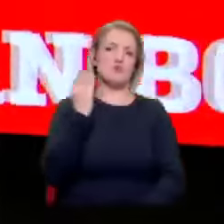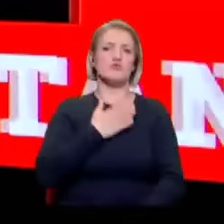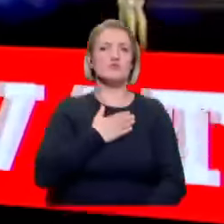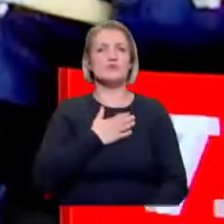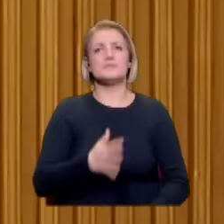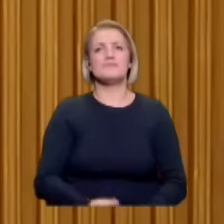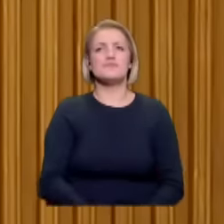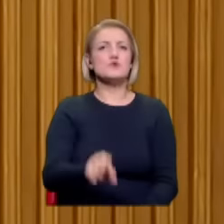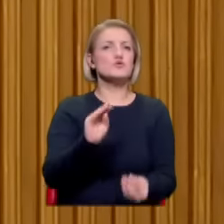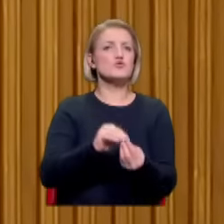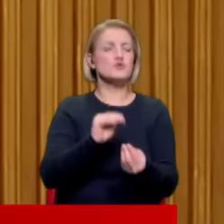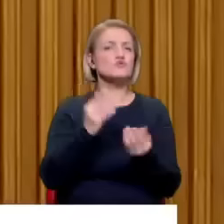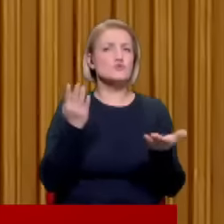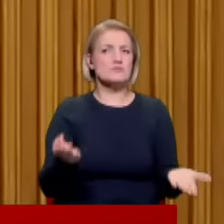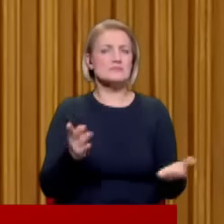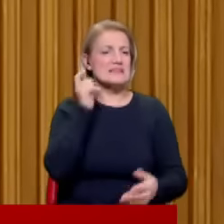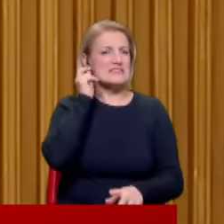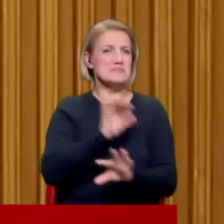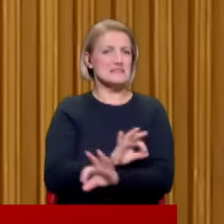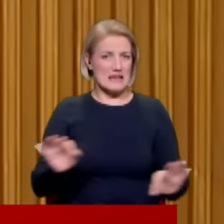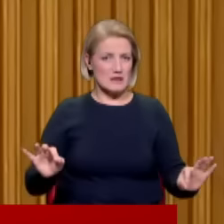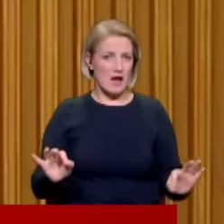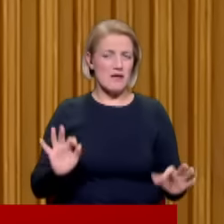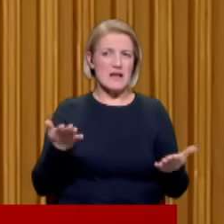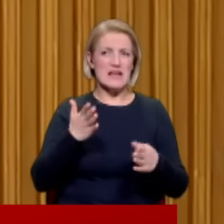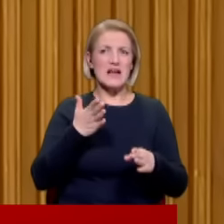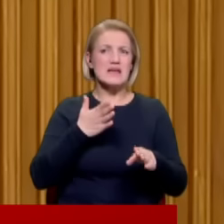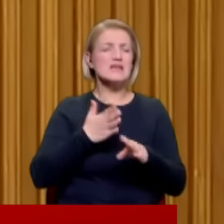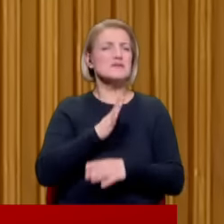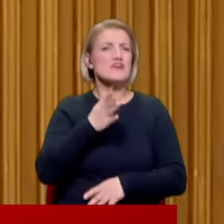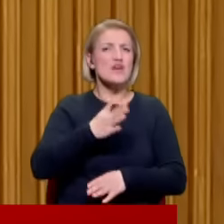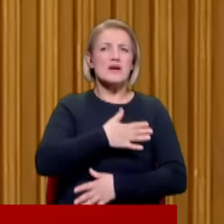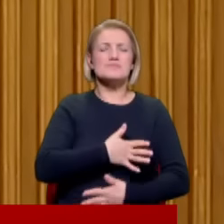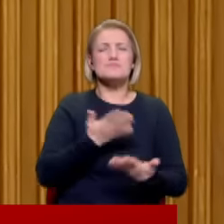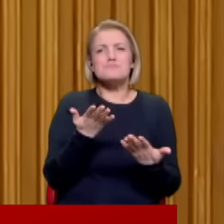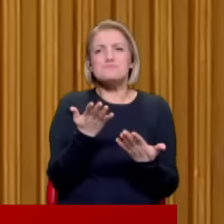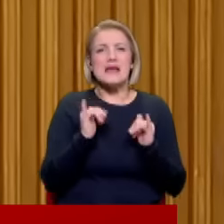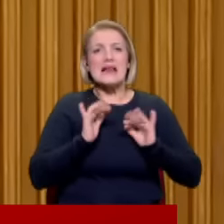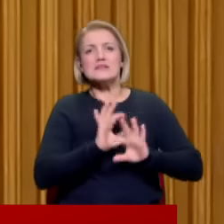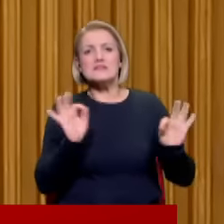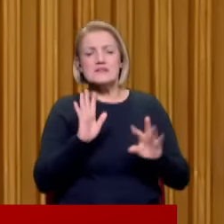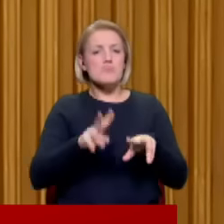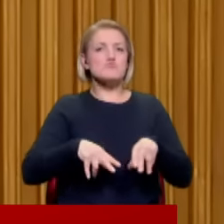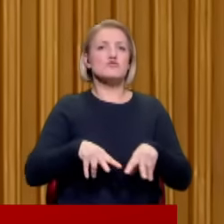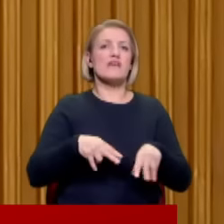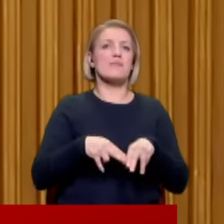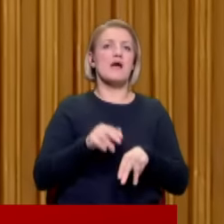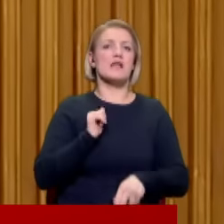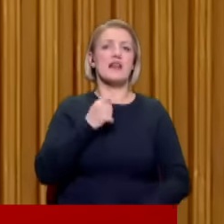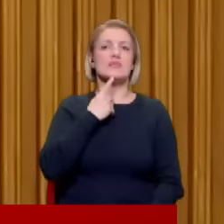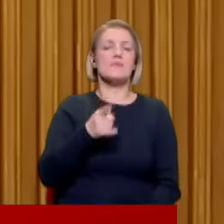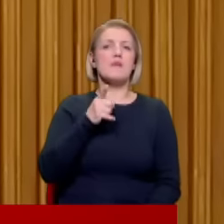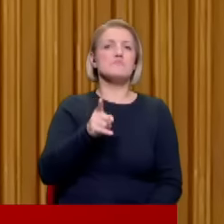Suç, göya, disiplinsizlik, esas karın ağrısı, Mustafa Kemal'in askerleriyiz demesi.